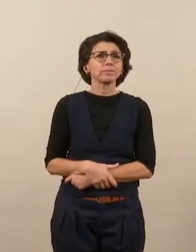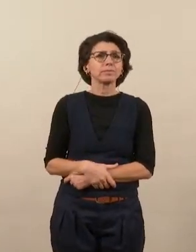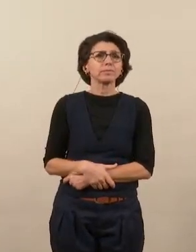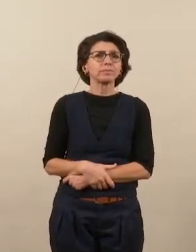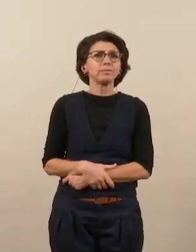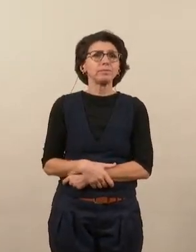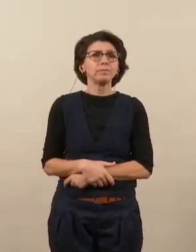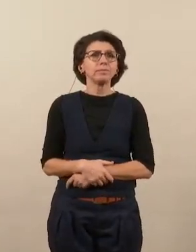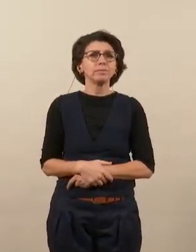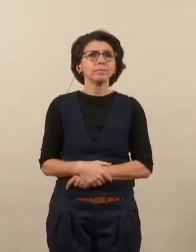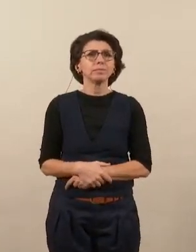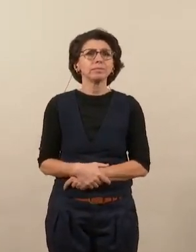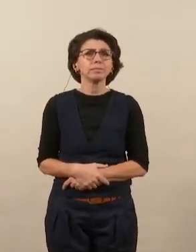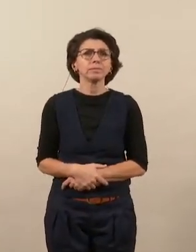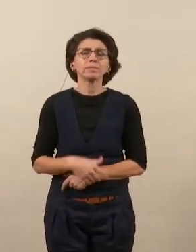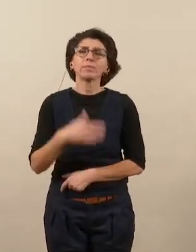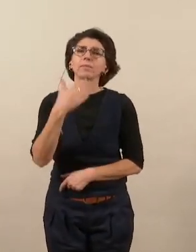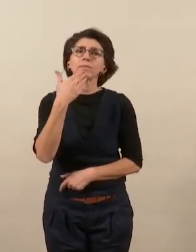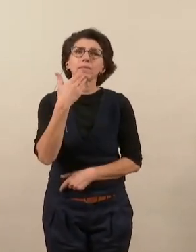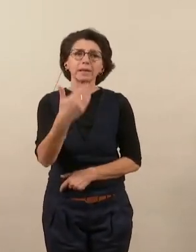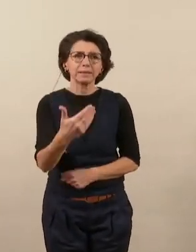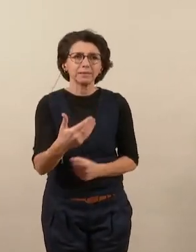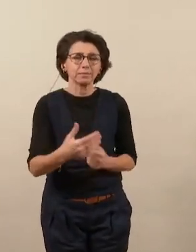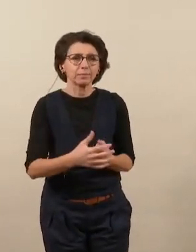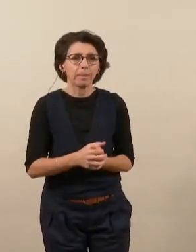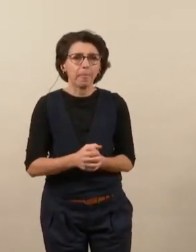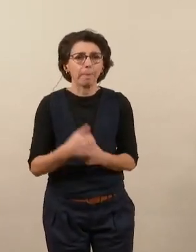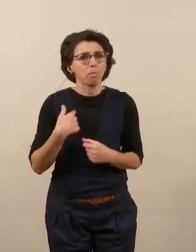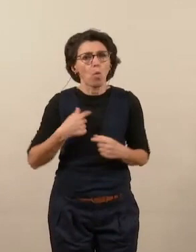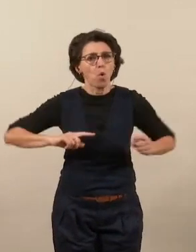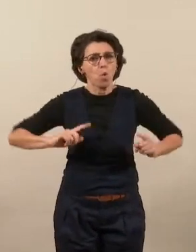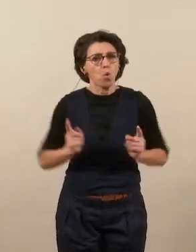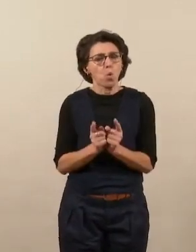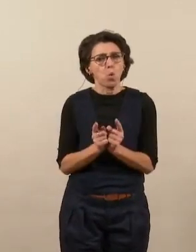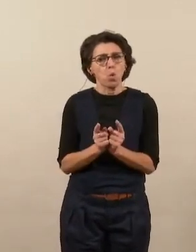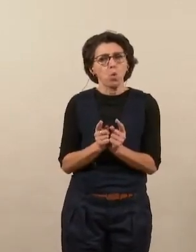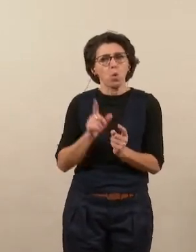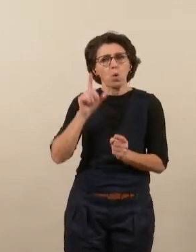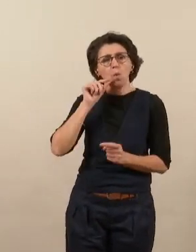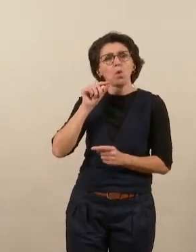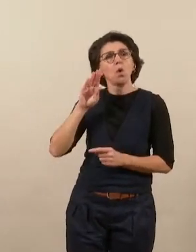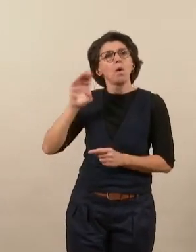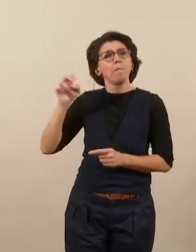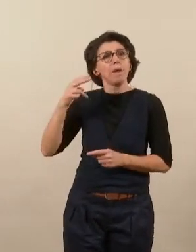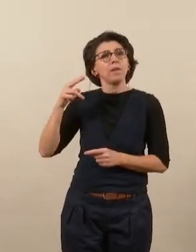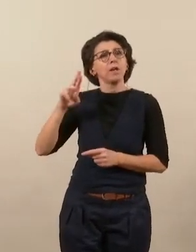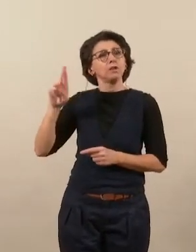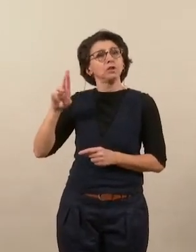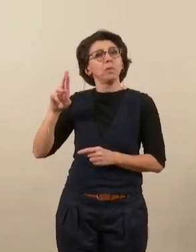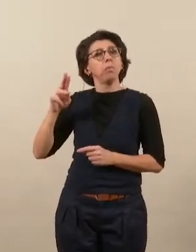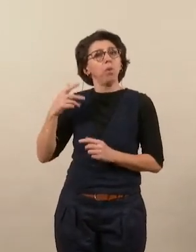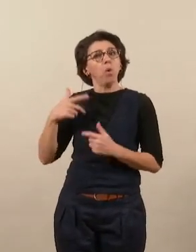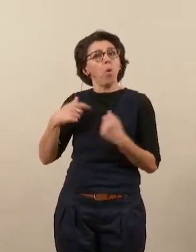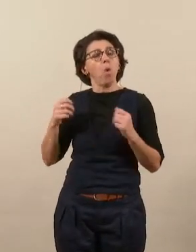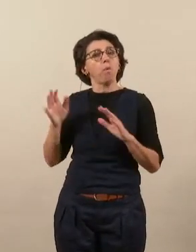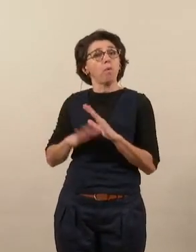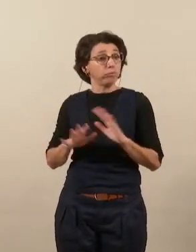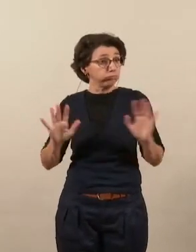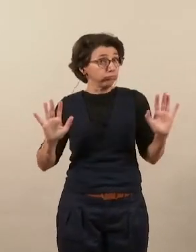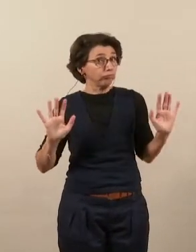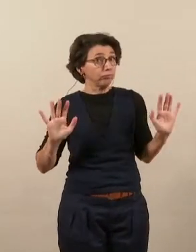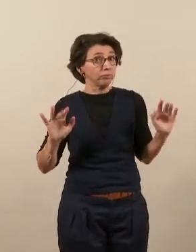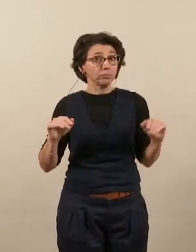Merci. Alors, je pense que je serai probablement un peu moins long que Sni Ben Redjeb, mais je vais me permettre. Alors, dans ce rapport, en tout cas